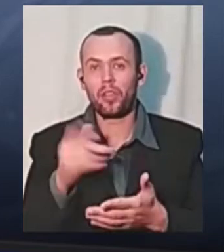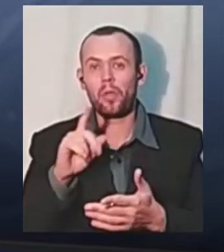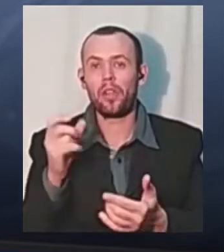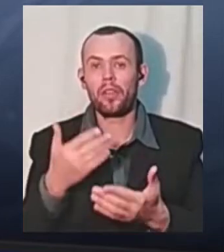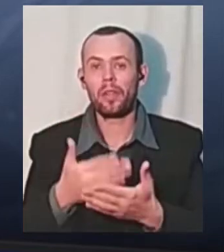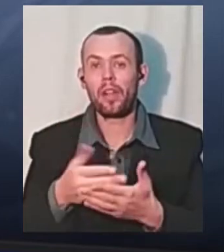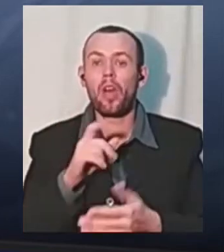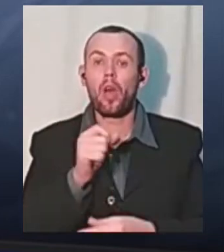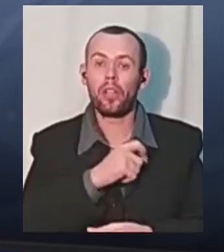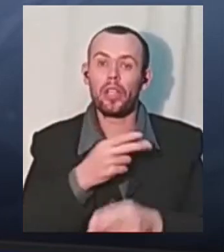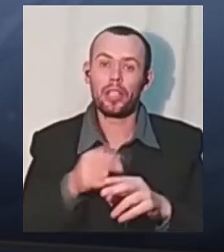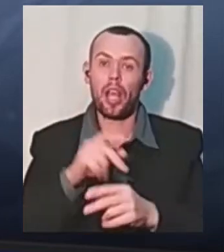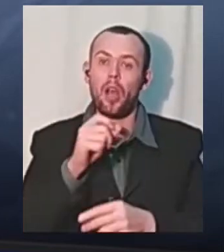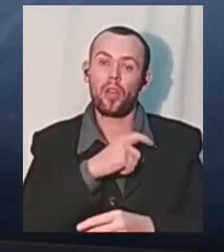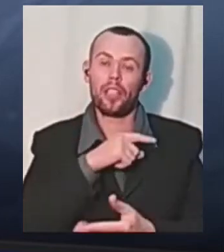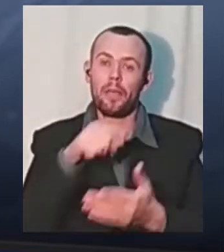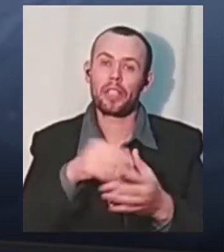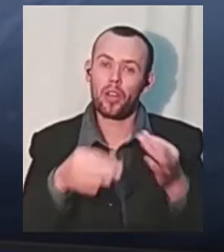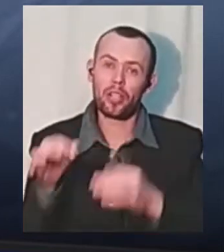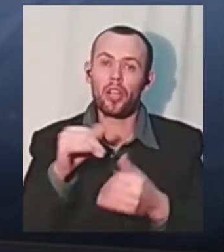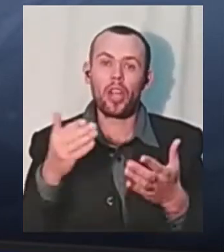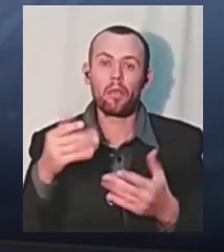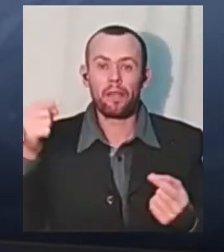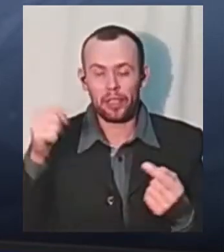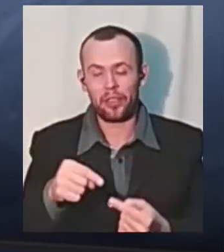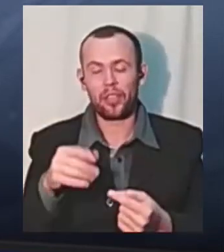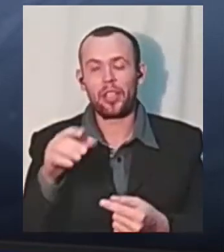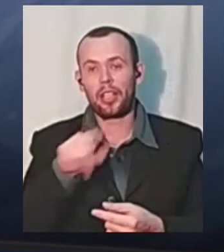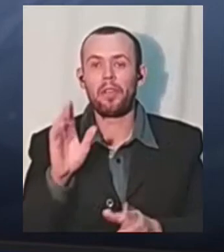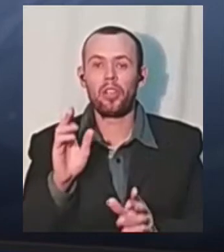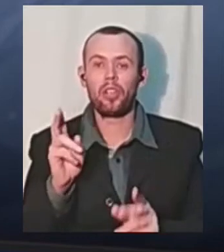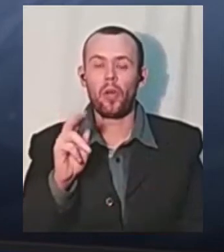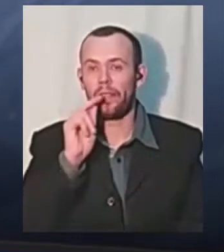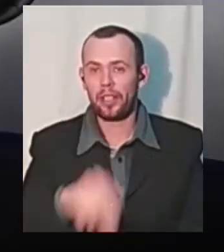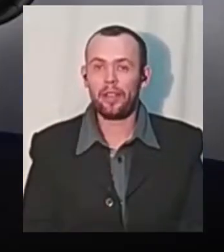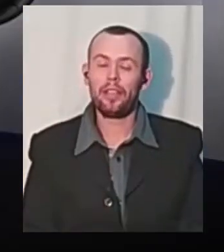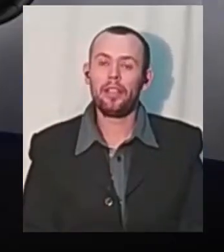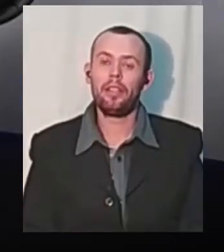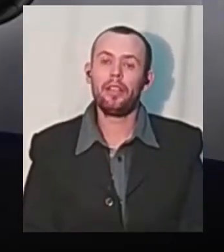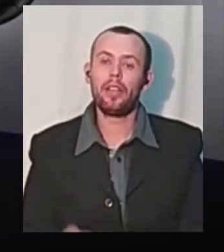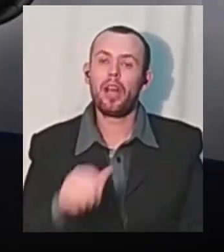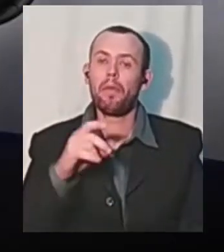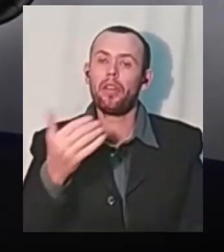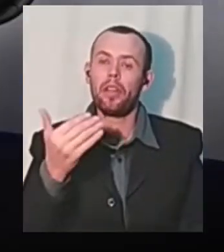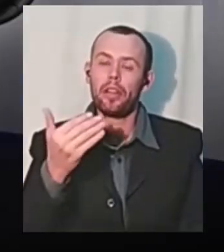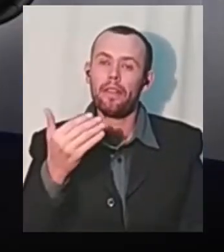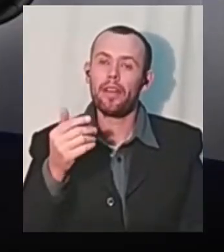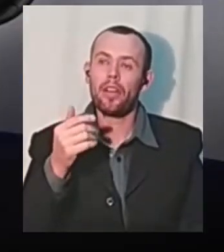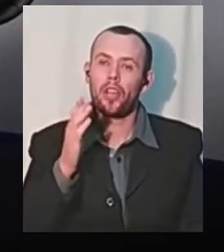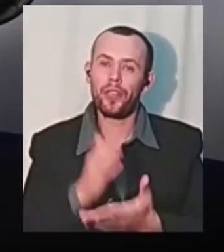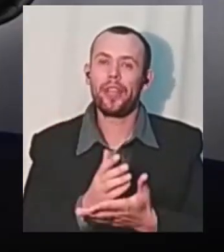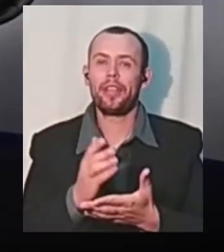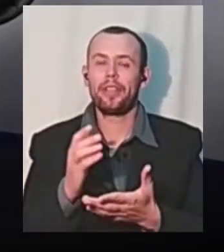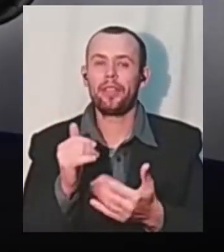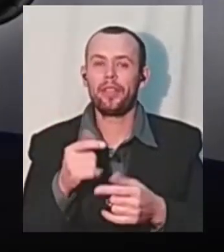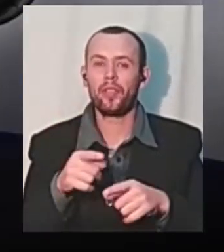у випадку Одеси це Одеська міська рада. Відповідно, ми визначилися з тим, хто винуват. А по суті, от на вашій пам'яті є успішні кейси, і